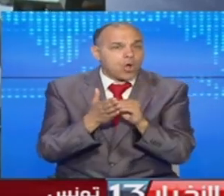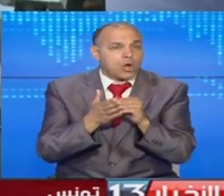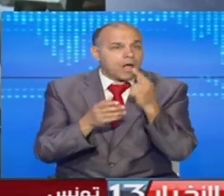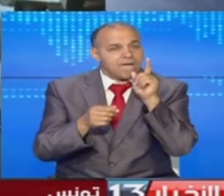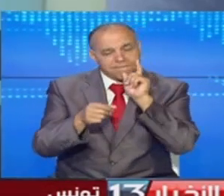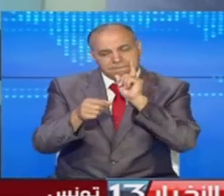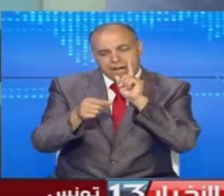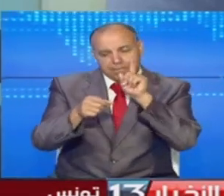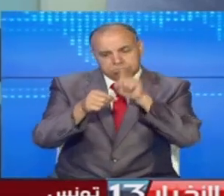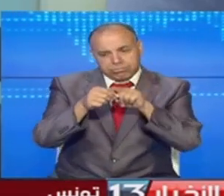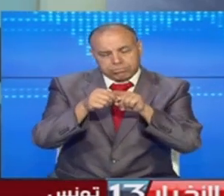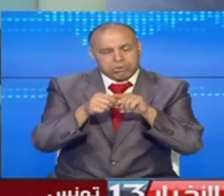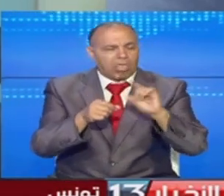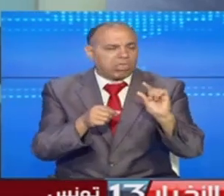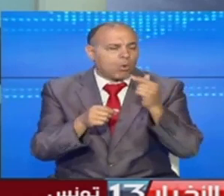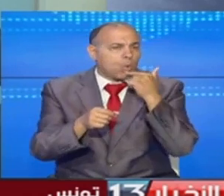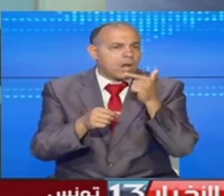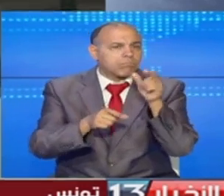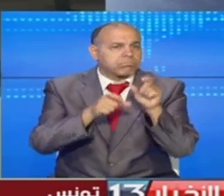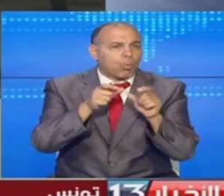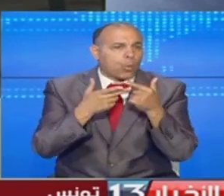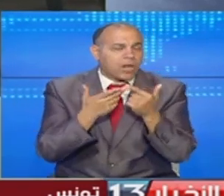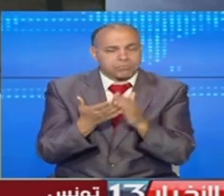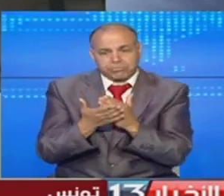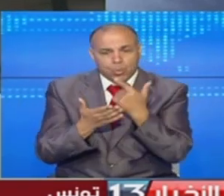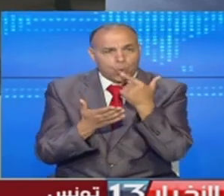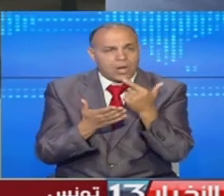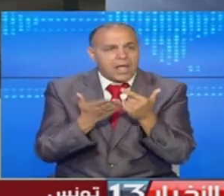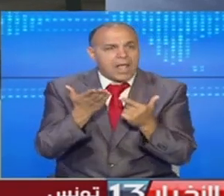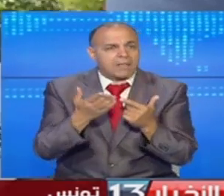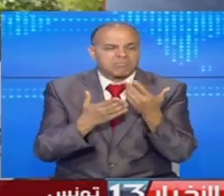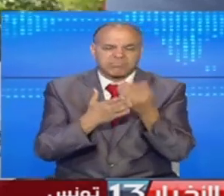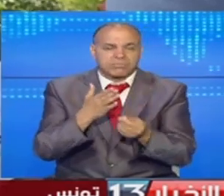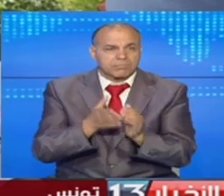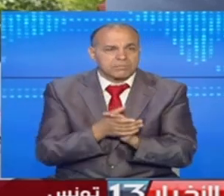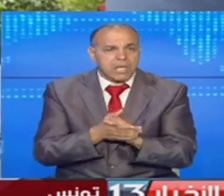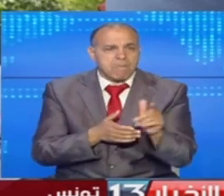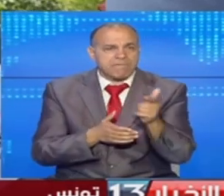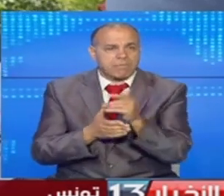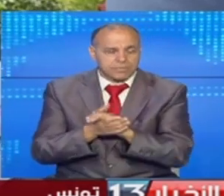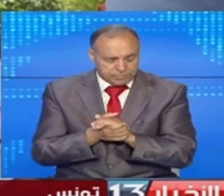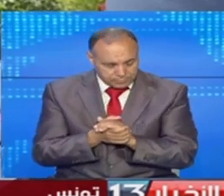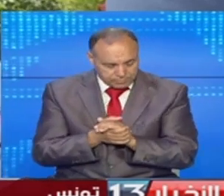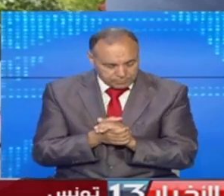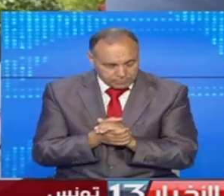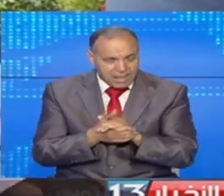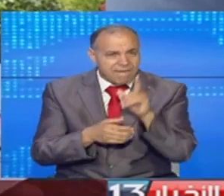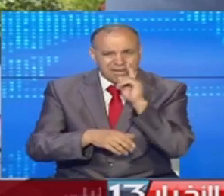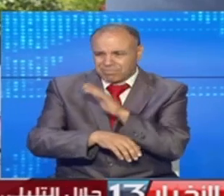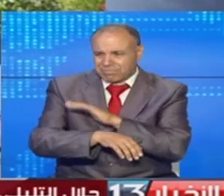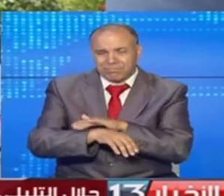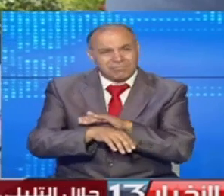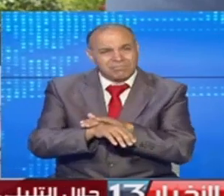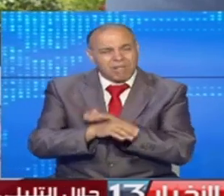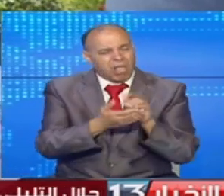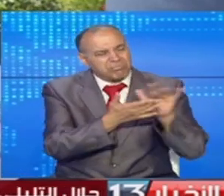مشاركة النساء بصفتهن مواطنات في الجلسات التمهيدية تكاد تكون منعدمة نتيجة عدة عوامل